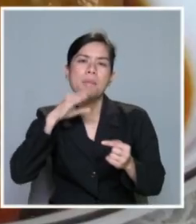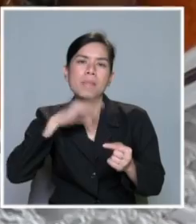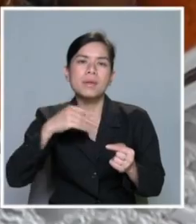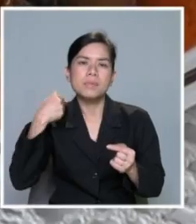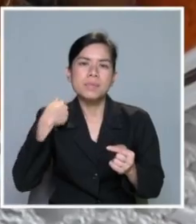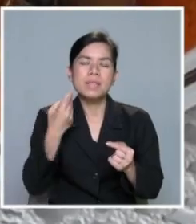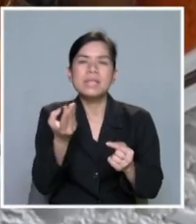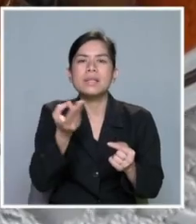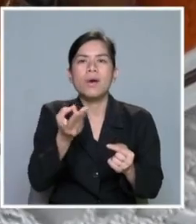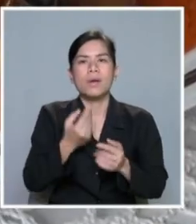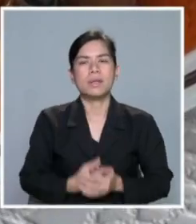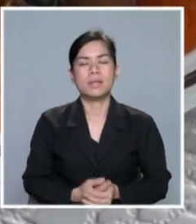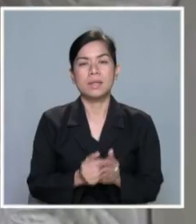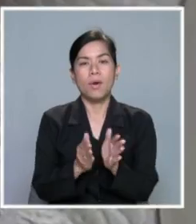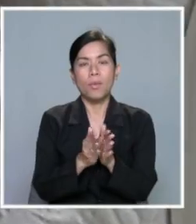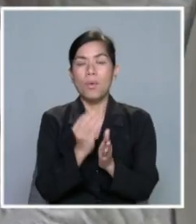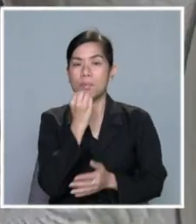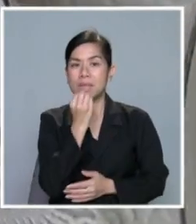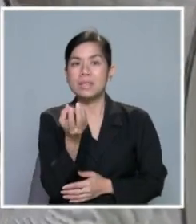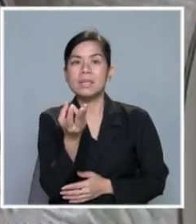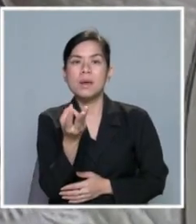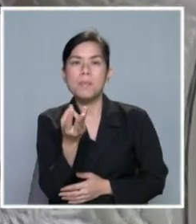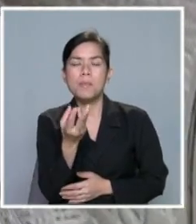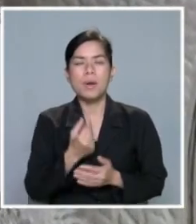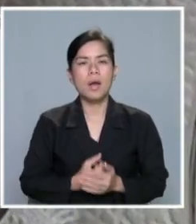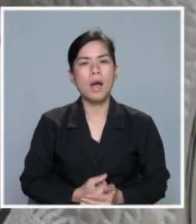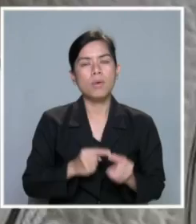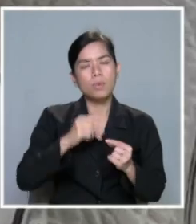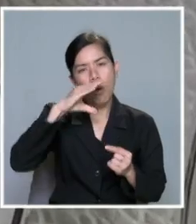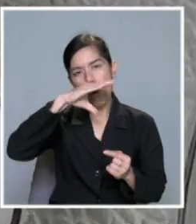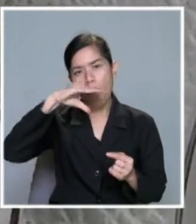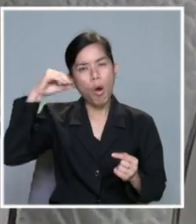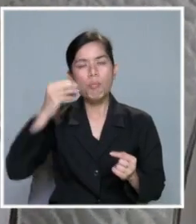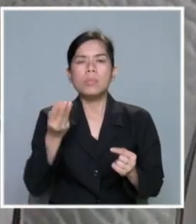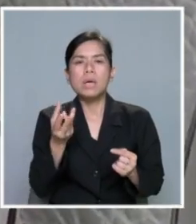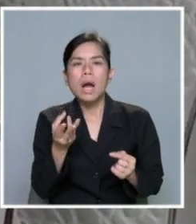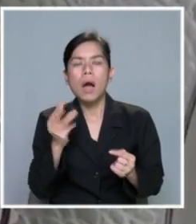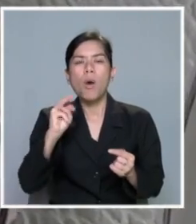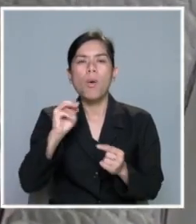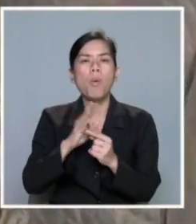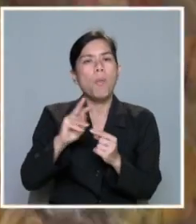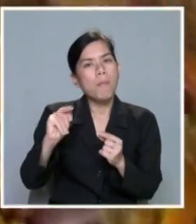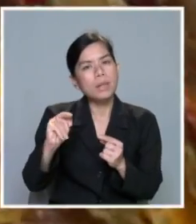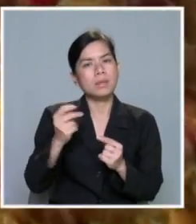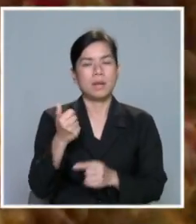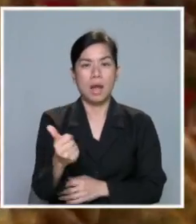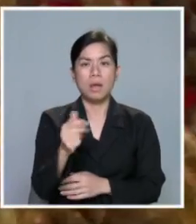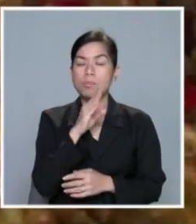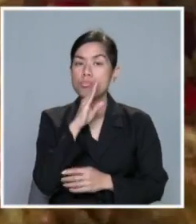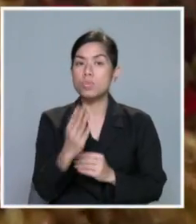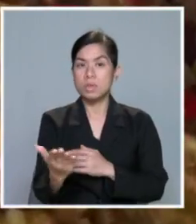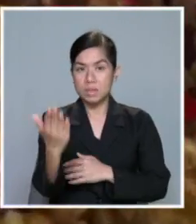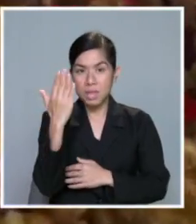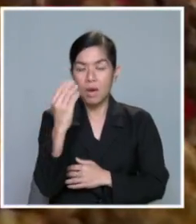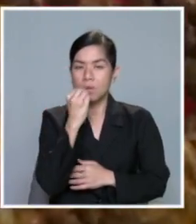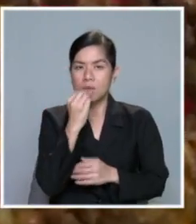เสิร์ฟรับประทานคู่กับข้าวสวยร้อนๆหรือข้าวมันตามความชอบแต่ถ้าทานมื้อเช้าคู่กับแป้งโรตีรับ